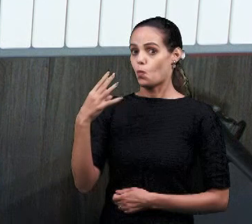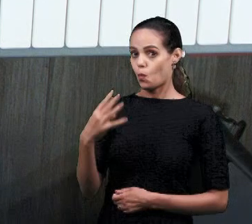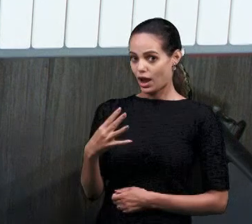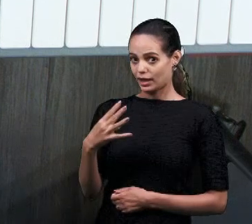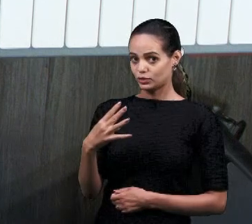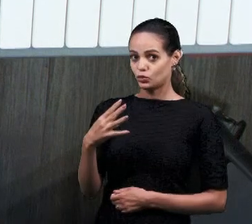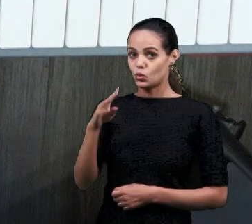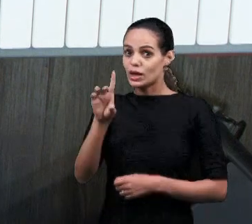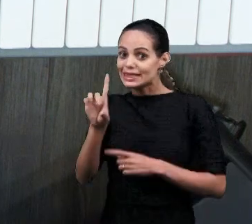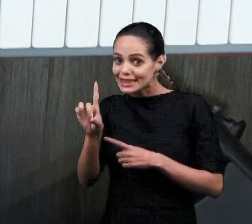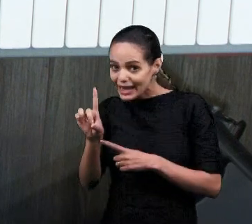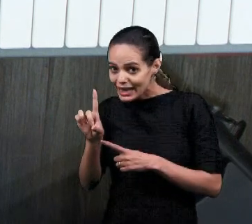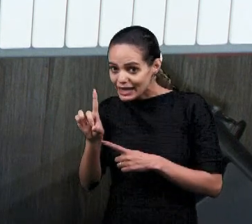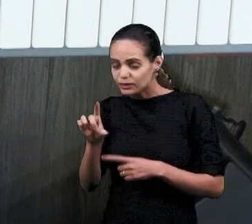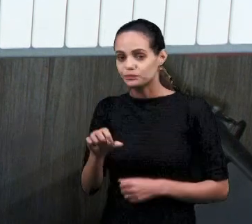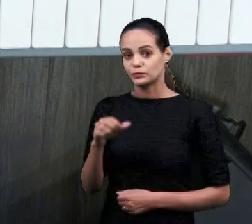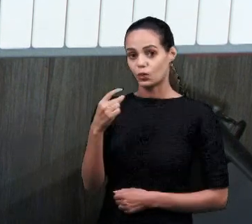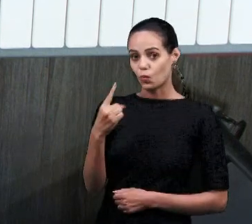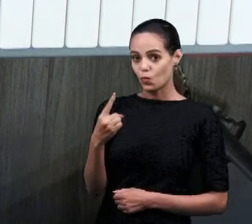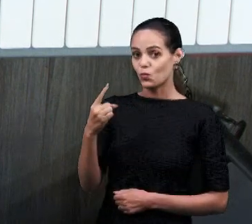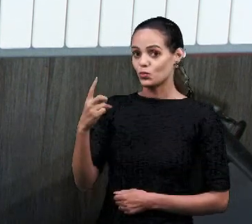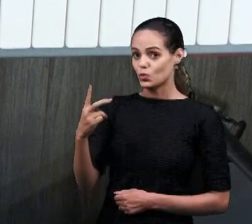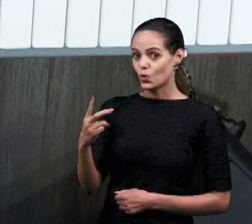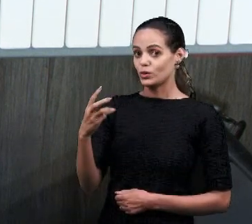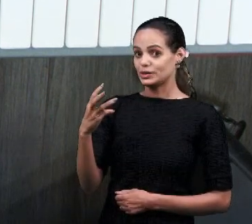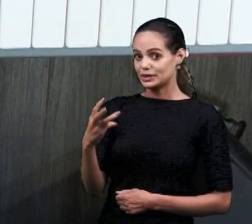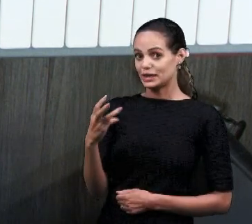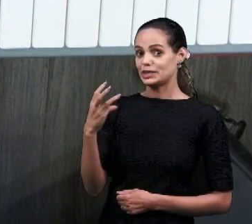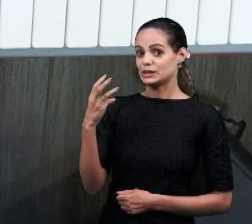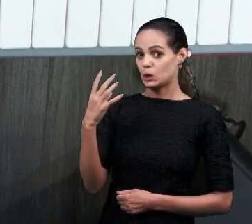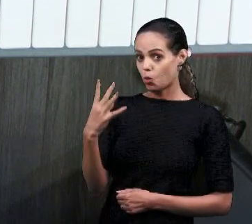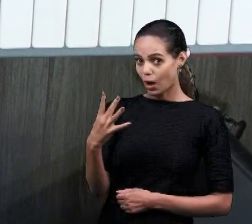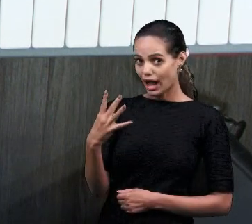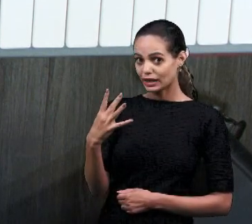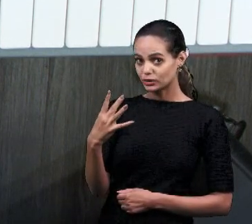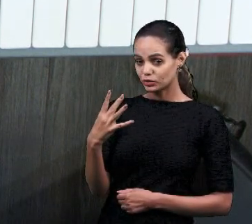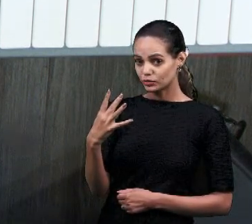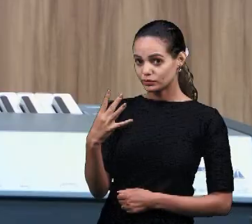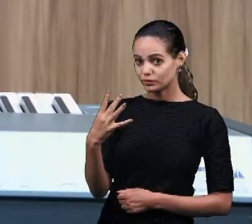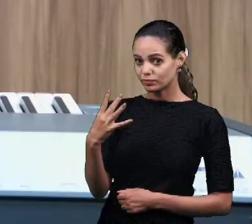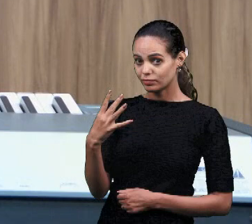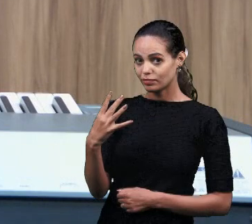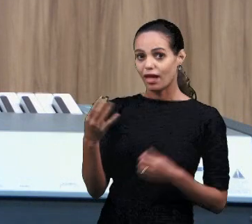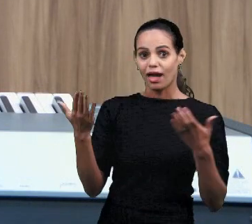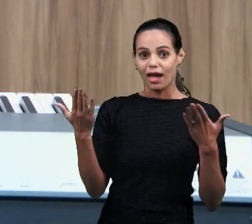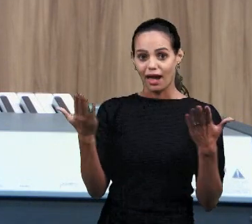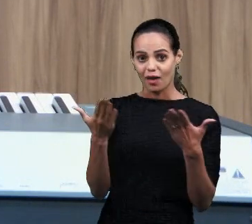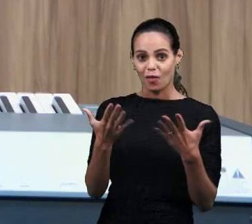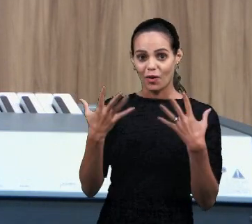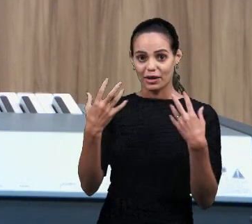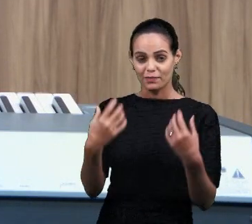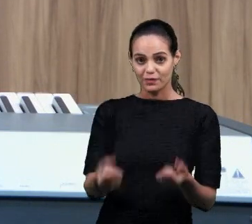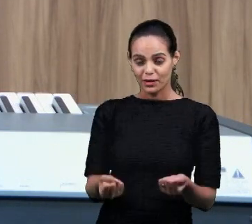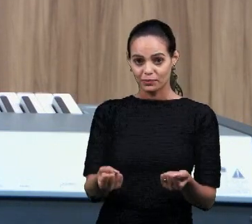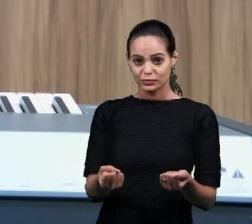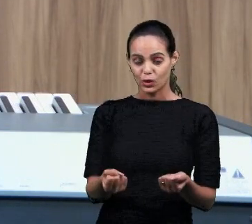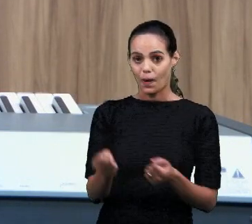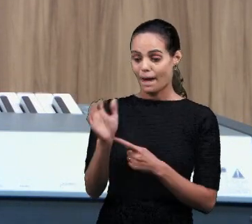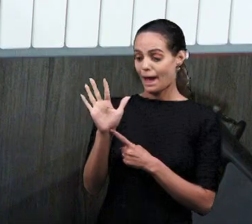D. 1, 2, 3, 4. Maintenant, nous allons placer la main droite.